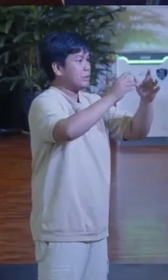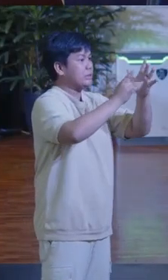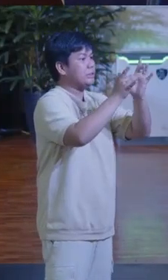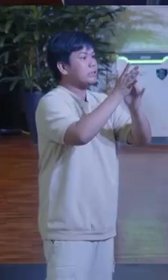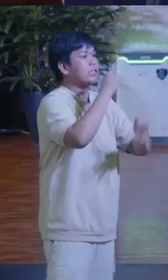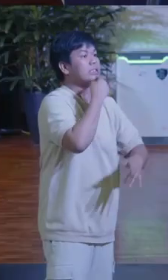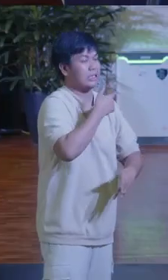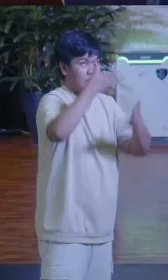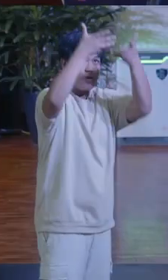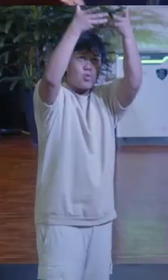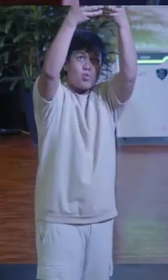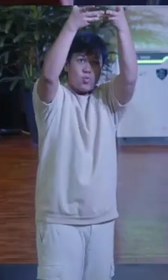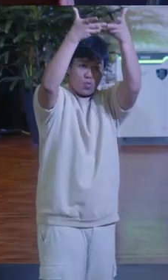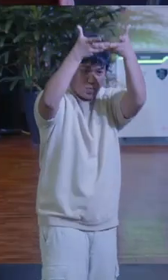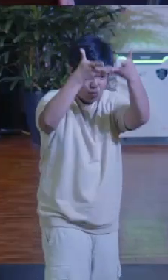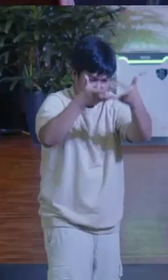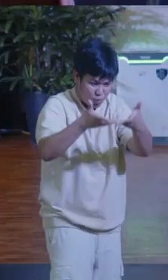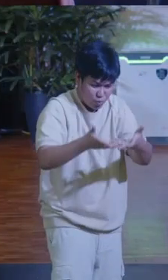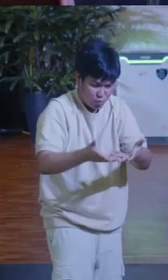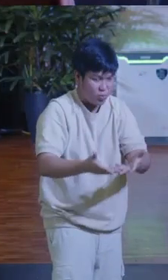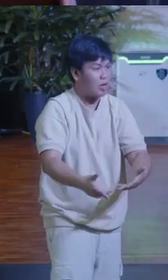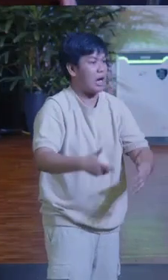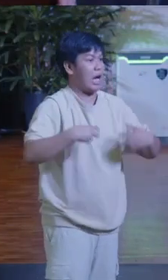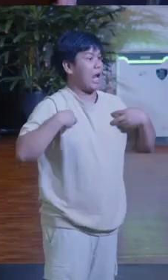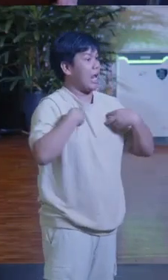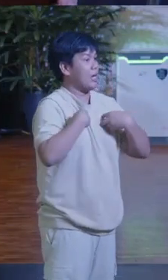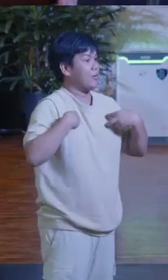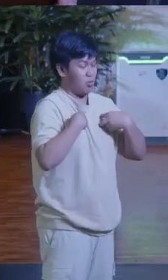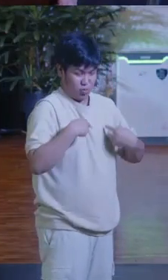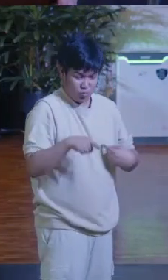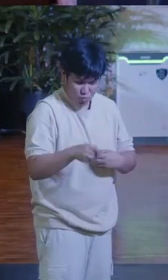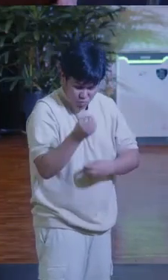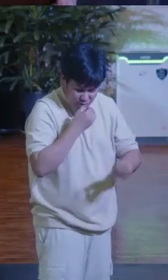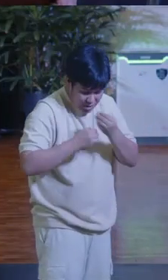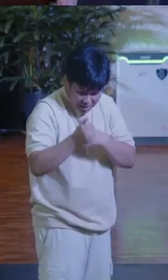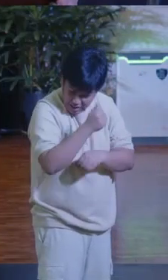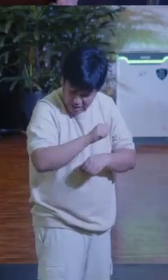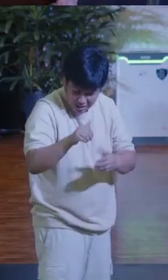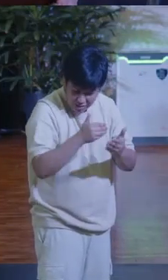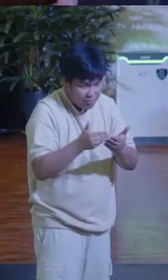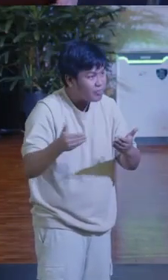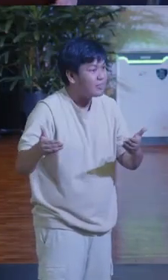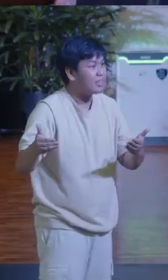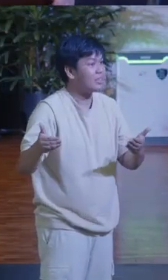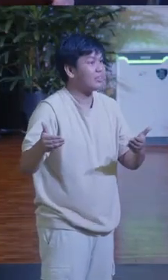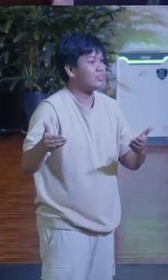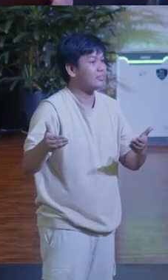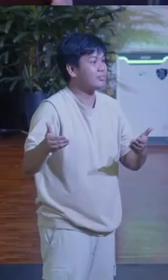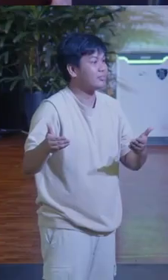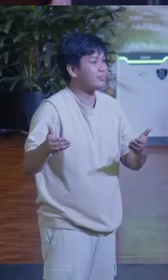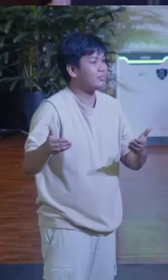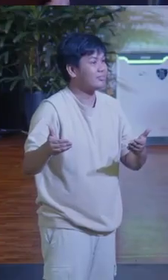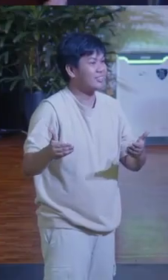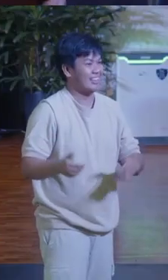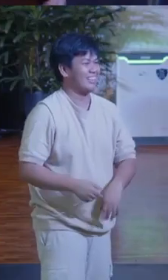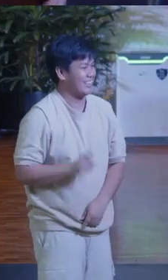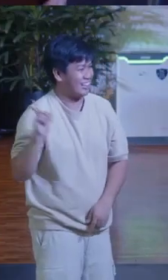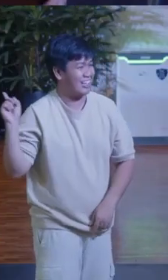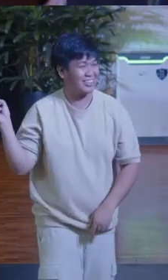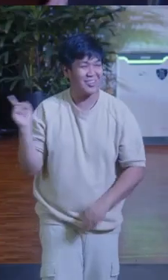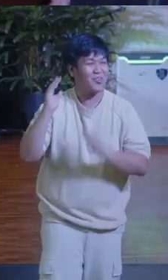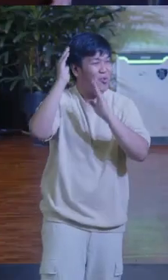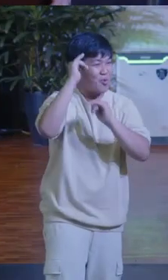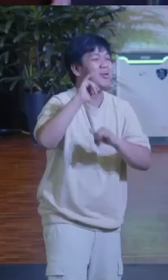kanya, kahit na ano, pwede mo nang kainin. Alam niyo, yan ang iniintay kong vision ng Panginoon para sa akin.